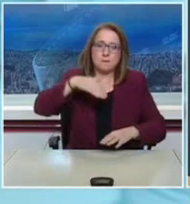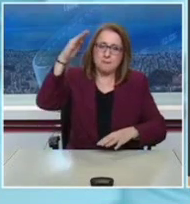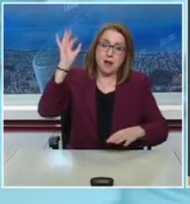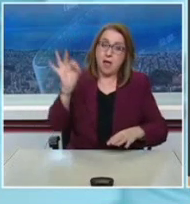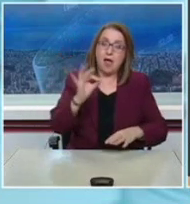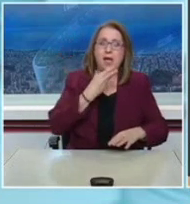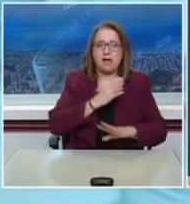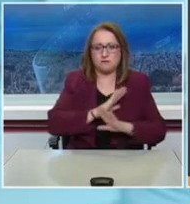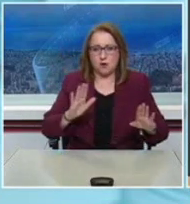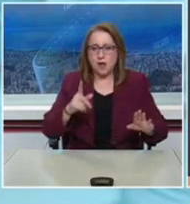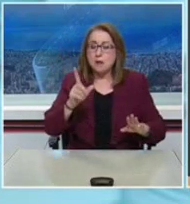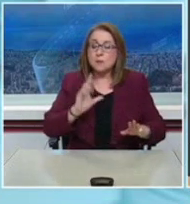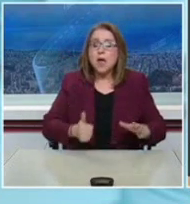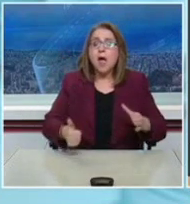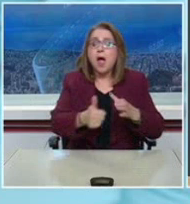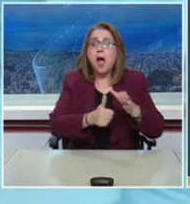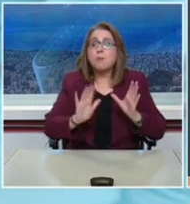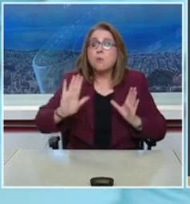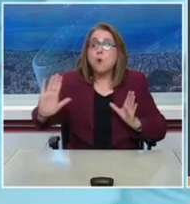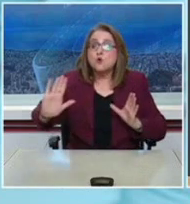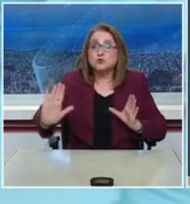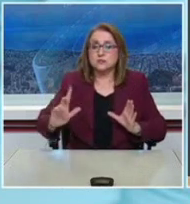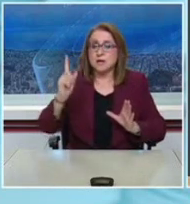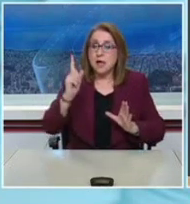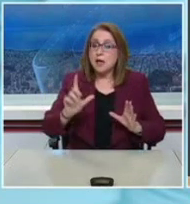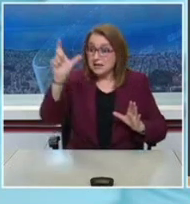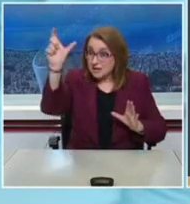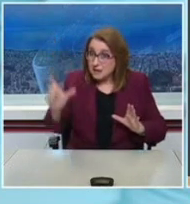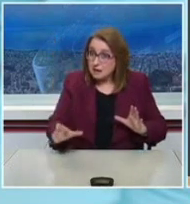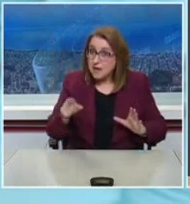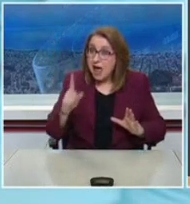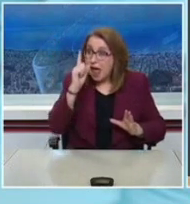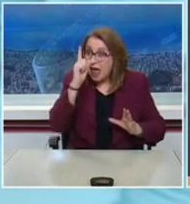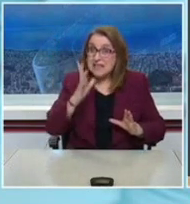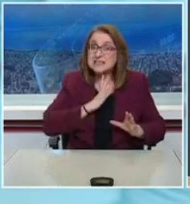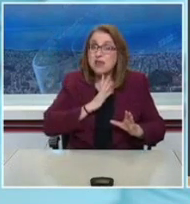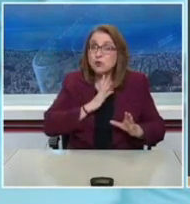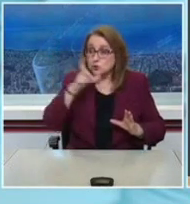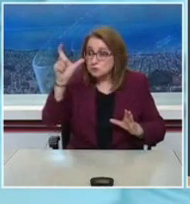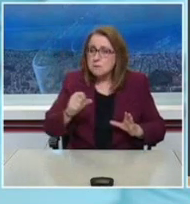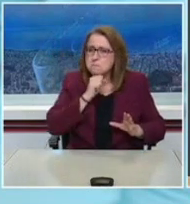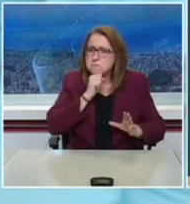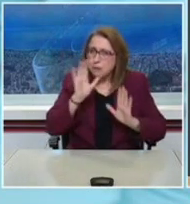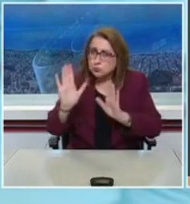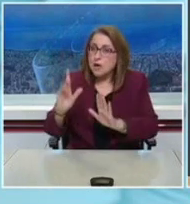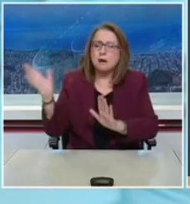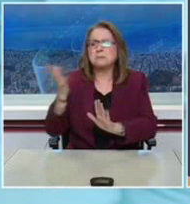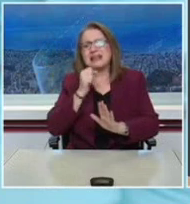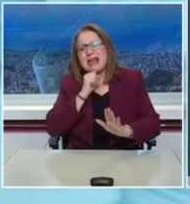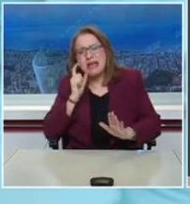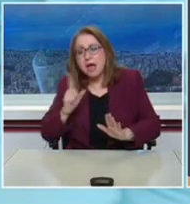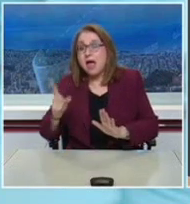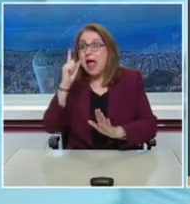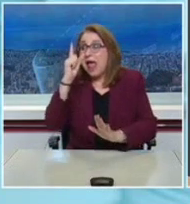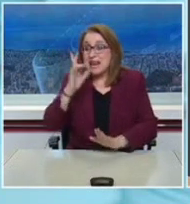χώρο. Ας φροντίσει τα ηλικιωμένα άτομα ένας, ο ίδιος άνθρωπος, που θα έχει και αυτός όσο το δυνατόν ελάχιστες επαφές με προσοχή